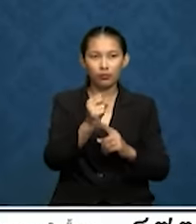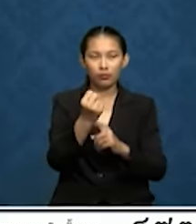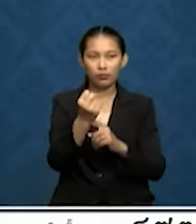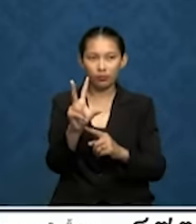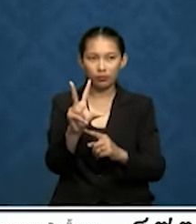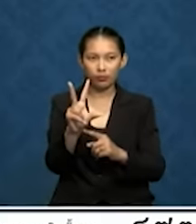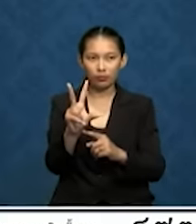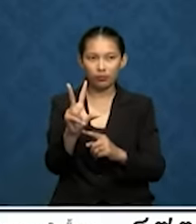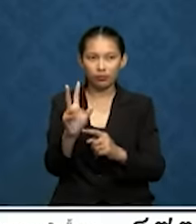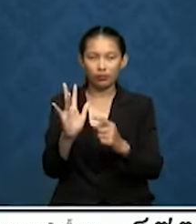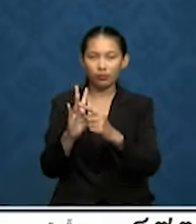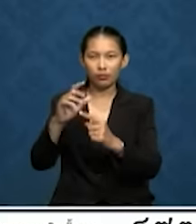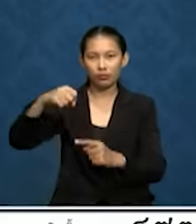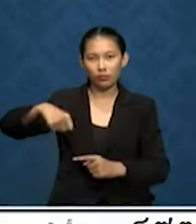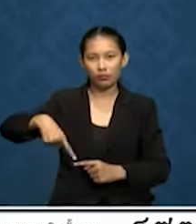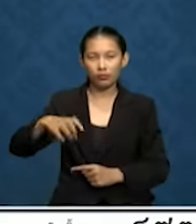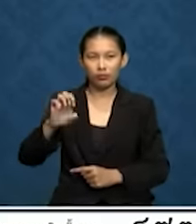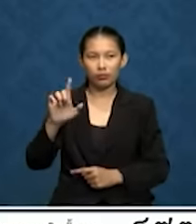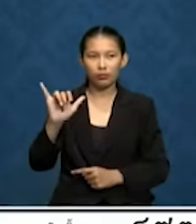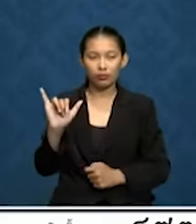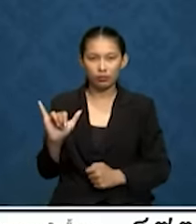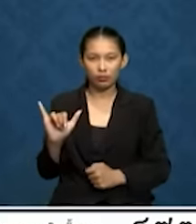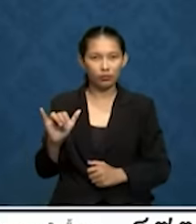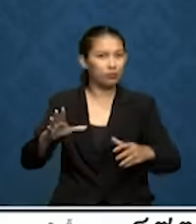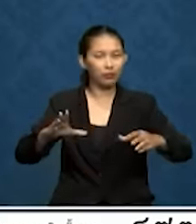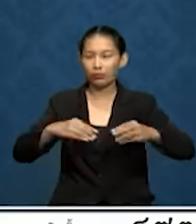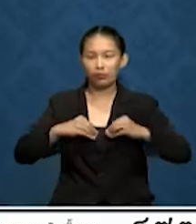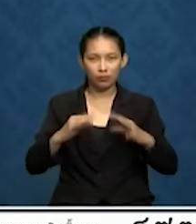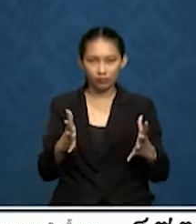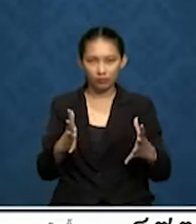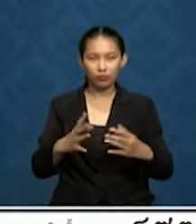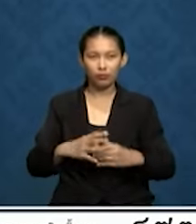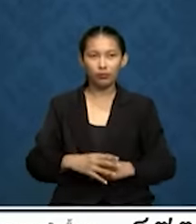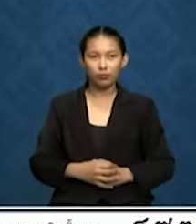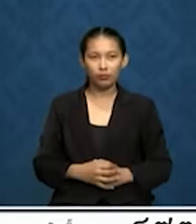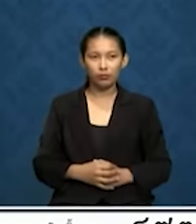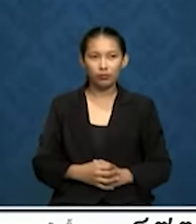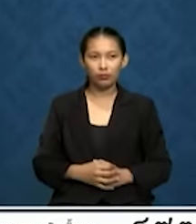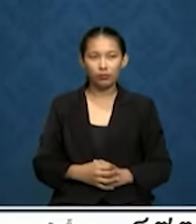113นายเซียจำปาทอง ไม่เห็นชอบครับ